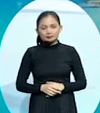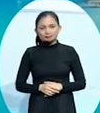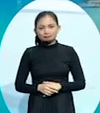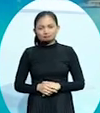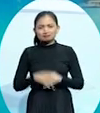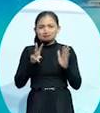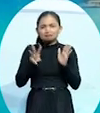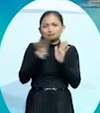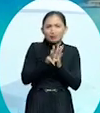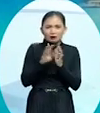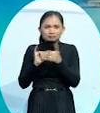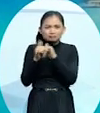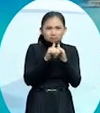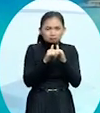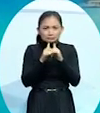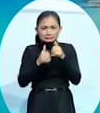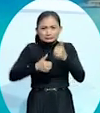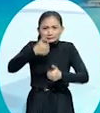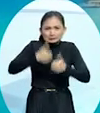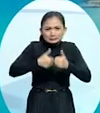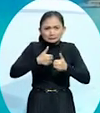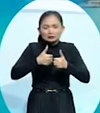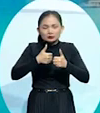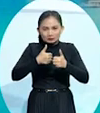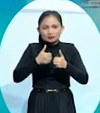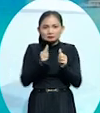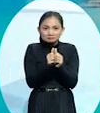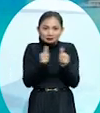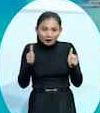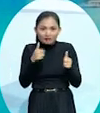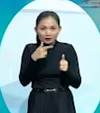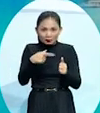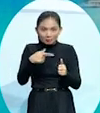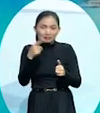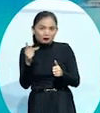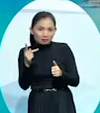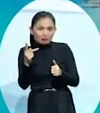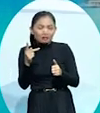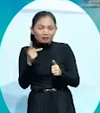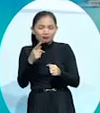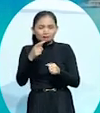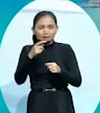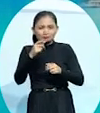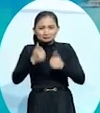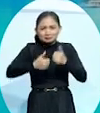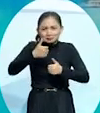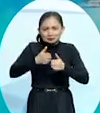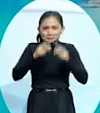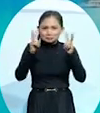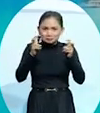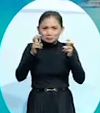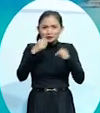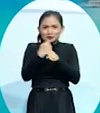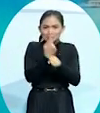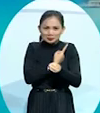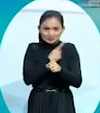Sau gần 3 tháng diễn ra các vòng thi đầy cam go và hấp dẫn, Ban giám khảo cuộc thi Khởi nghiệp Kinh doanh lần thứ 10 năm 2022 đã chọn